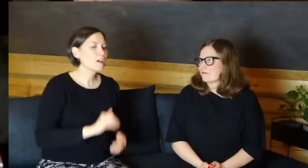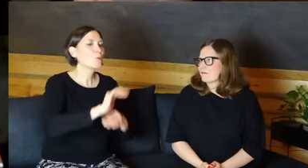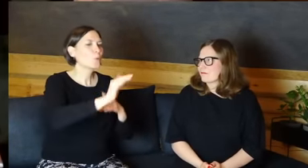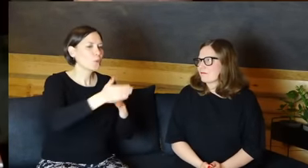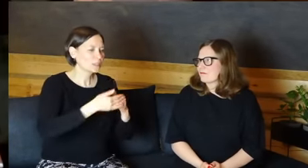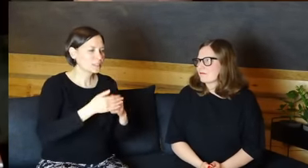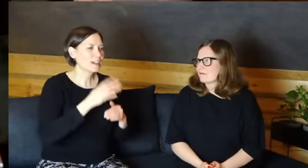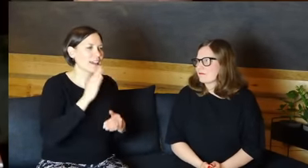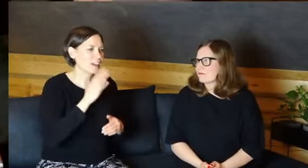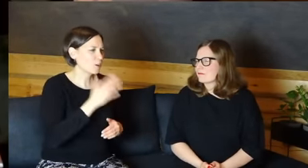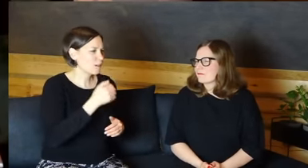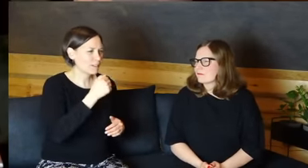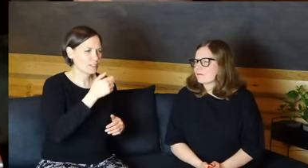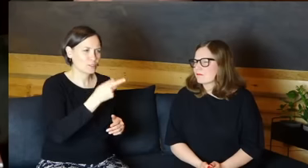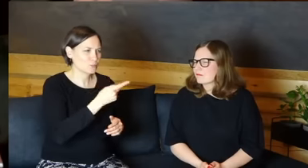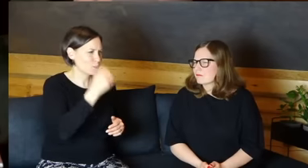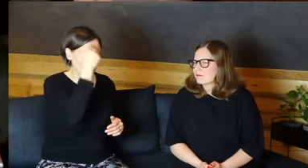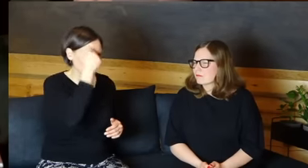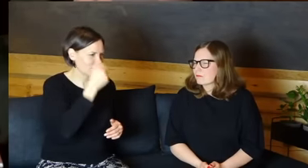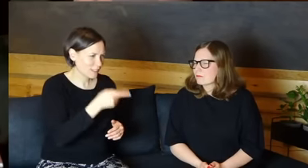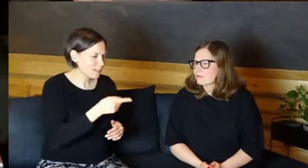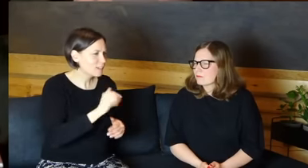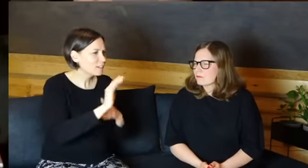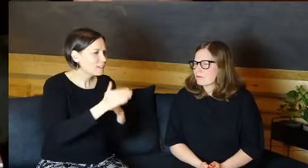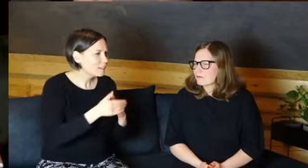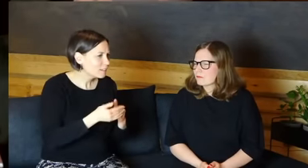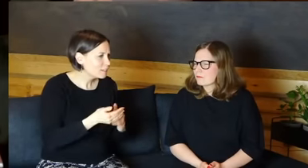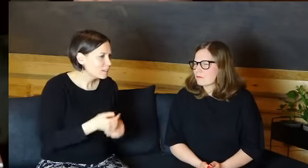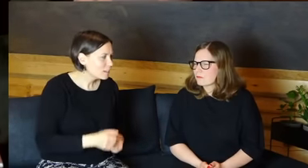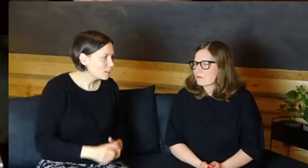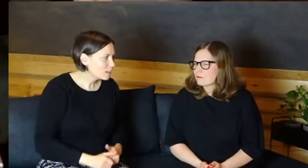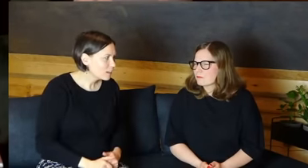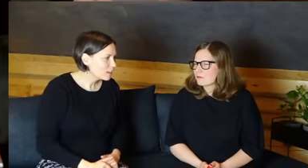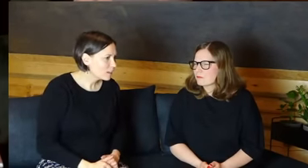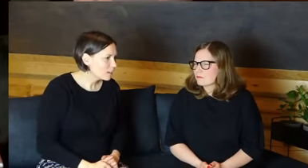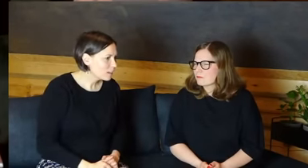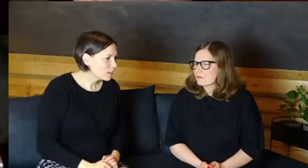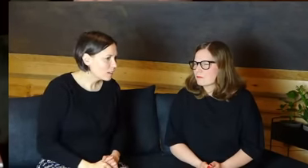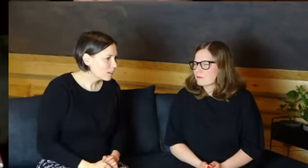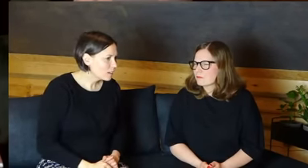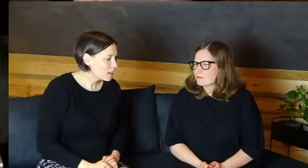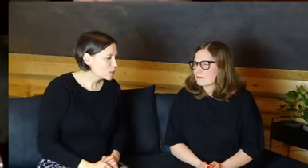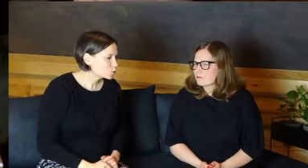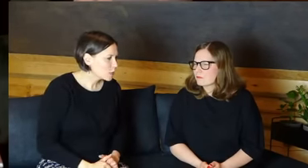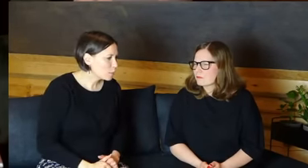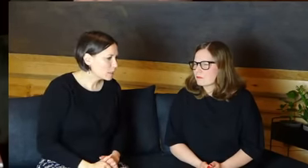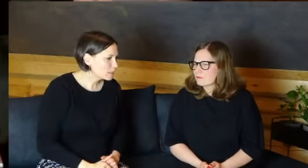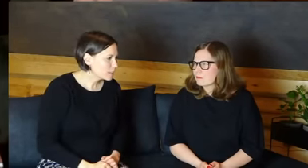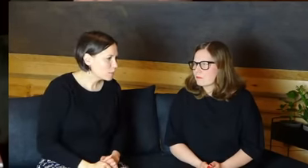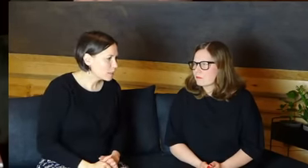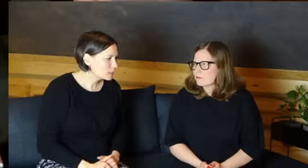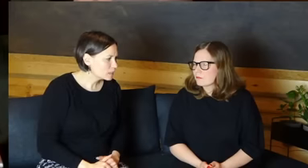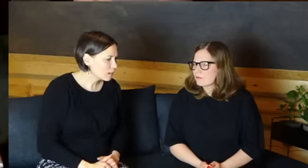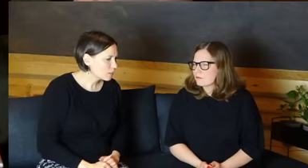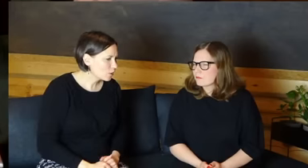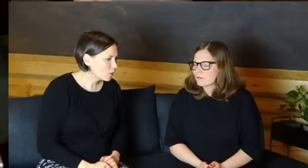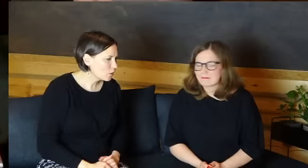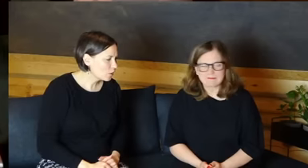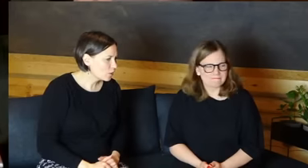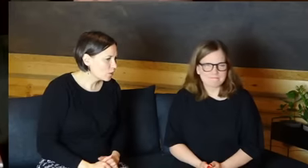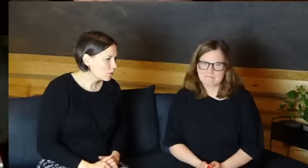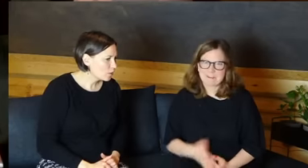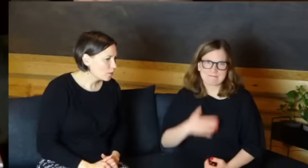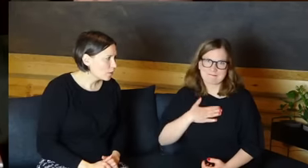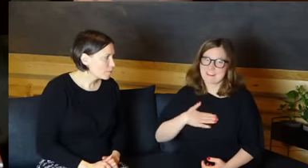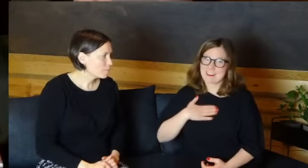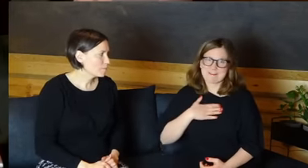mä en muista tuota kysymystä. Elikkä sisätiloissa mikä on raudoitteen suojapeite nimellisarvo ja sitten kun erää 100-vuotisen